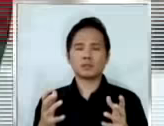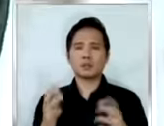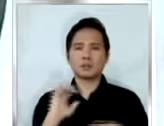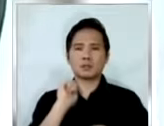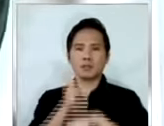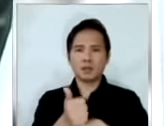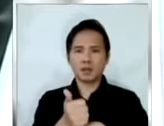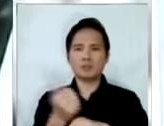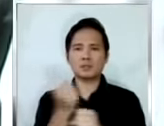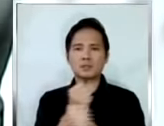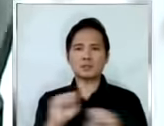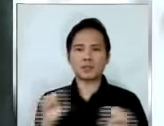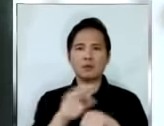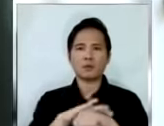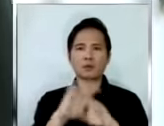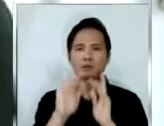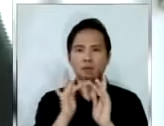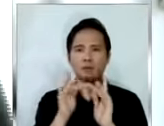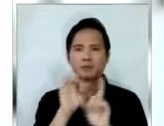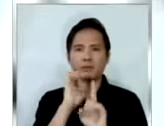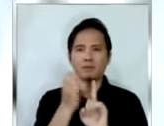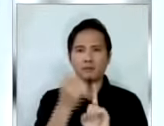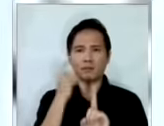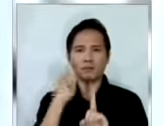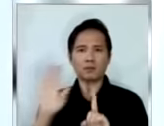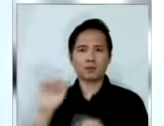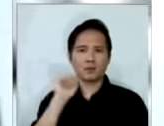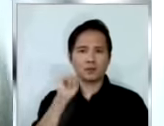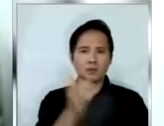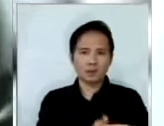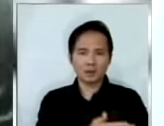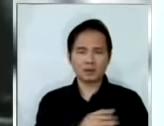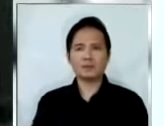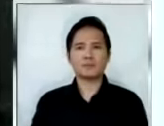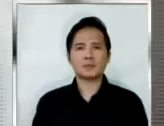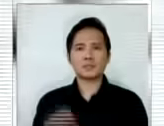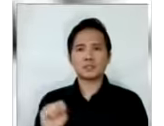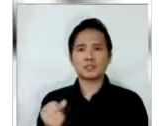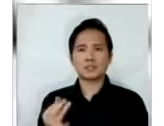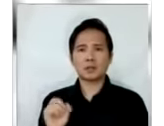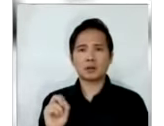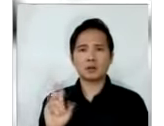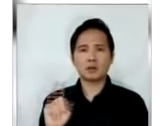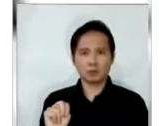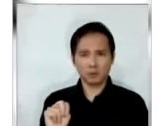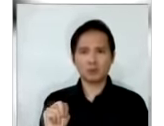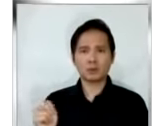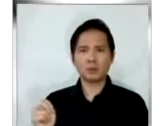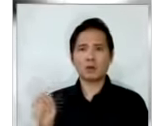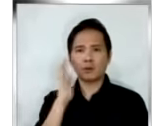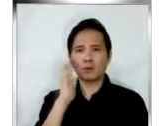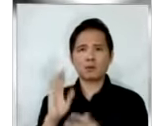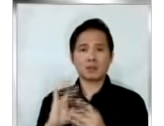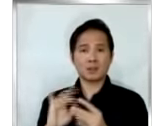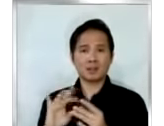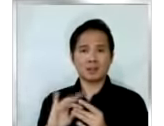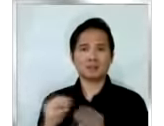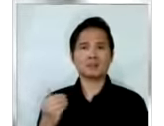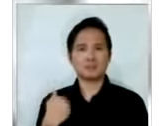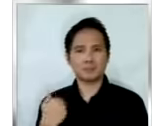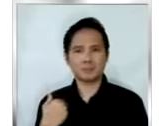anak. Sinikap namin makapanayam si Sharon pero hindi pa siya nagpapaunlak sa amin. Pero sa mga post niya sa social